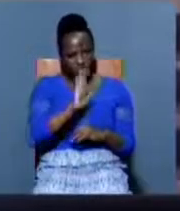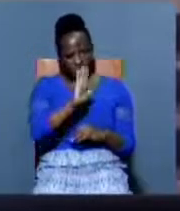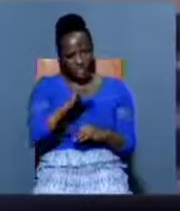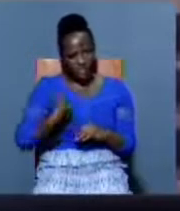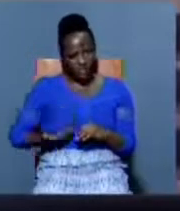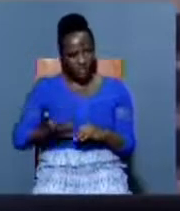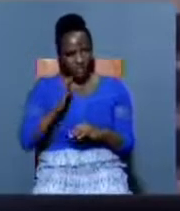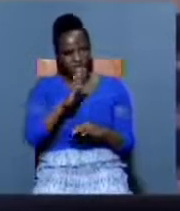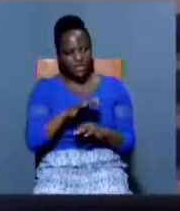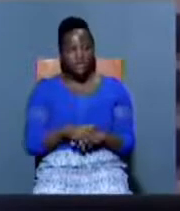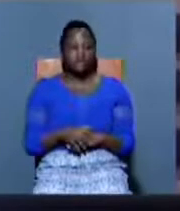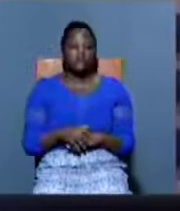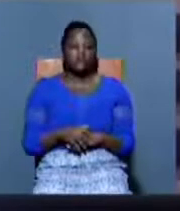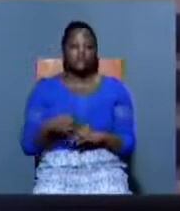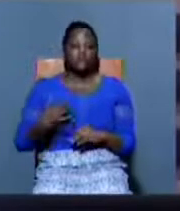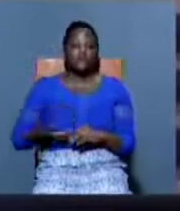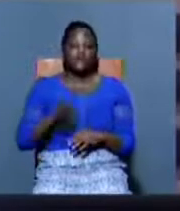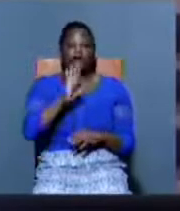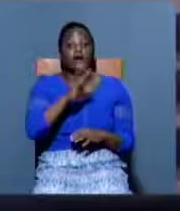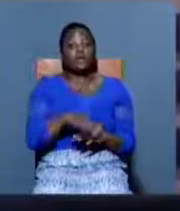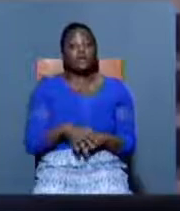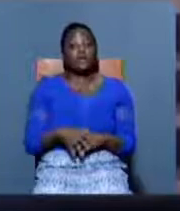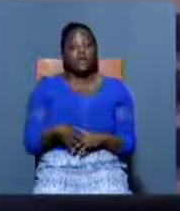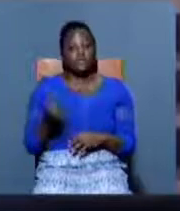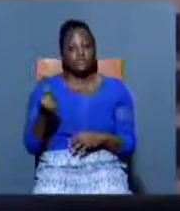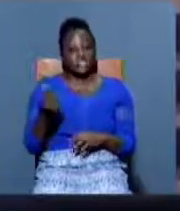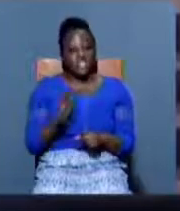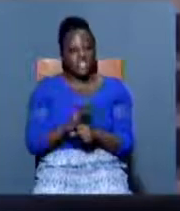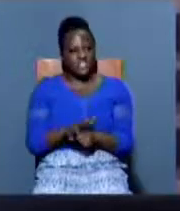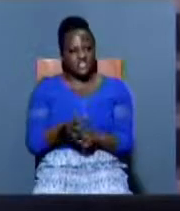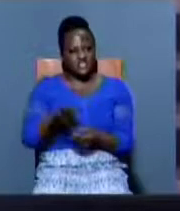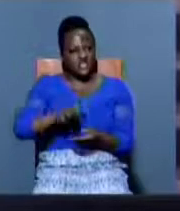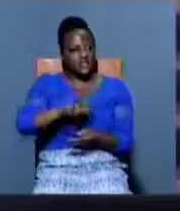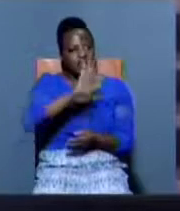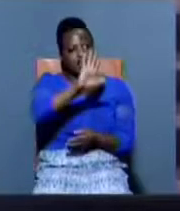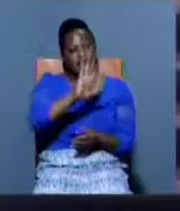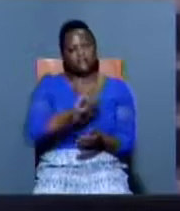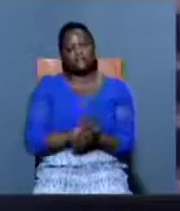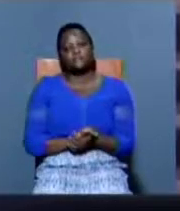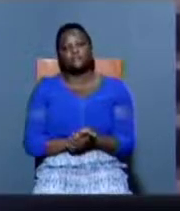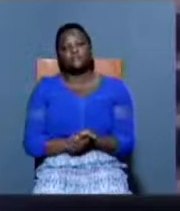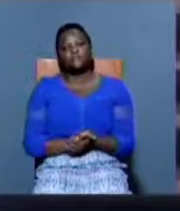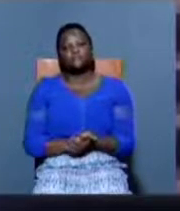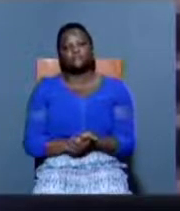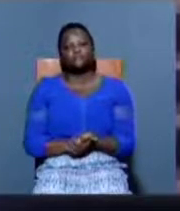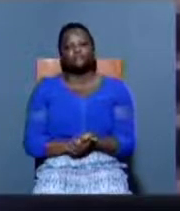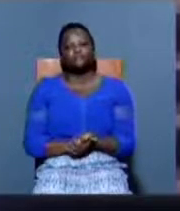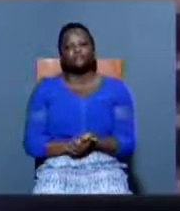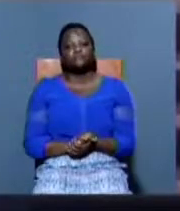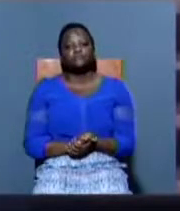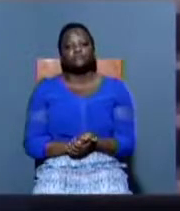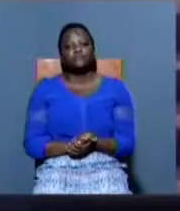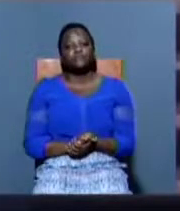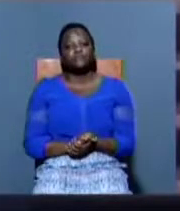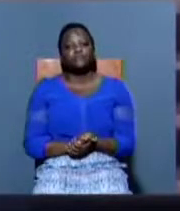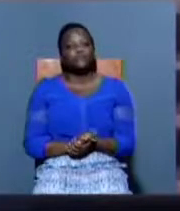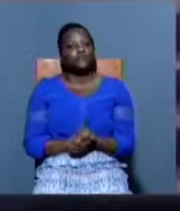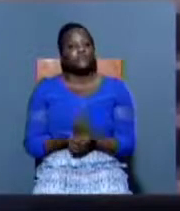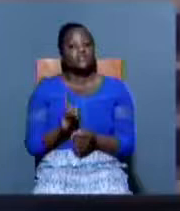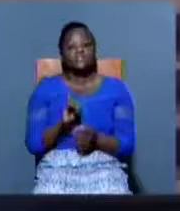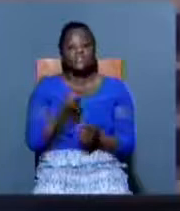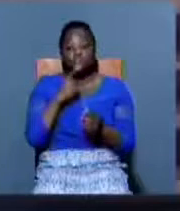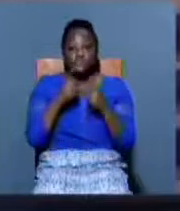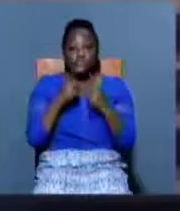wangu ananizidi. Hivi na I'm sure ananisikiliza, maana kila siku ana comment. Amenizidi. Siongei hapa